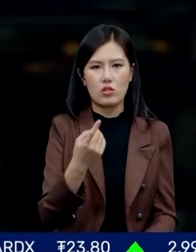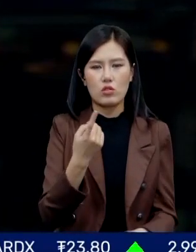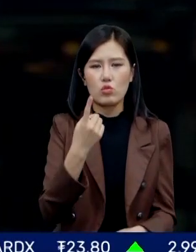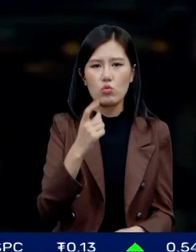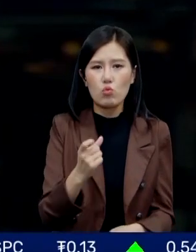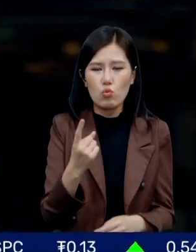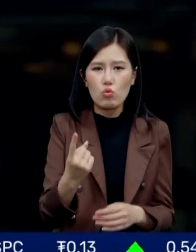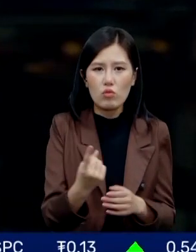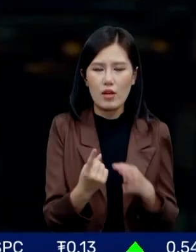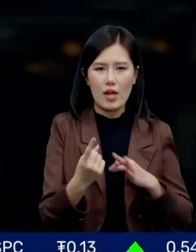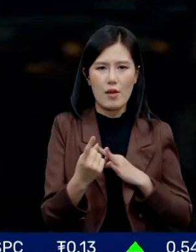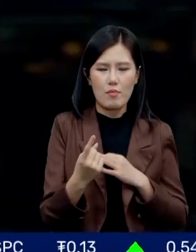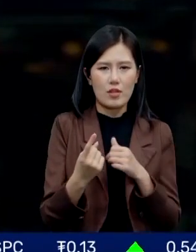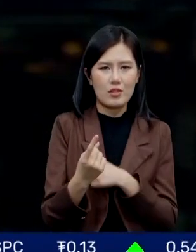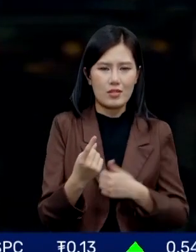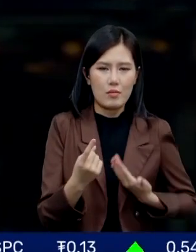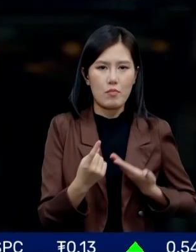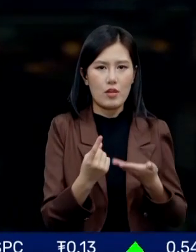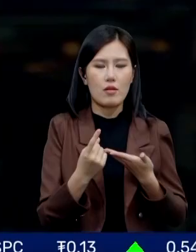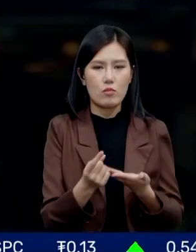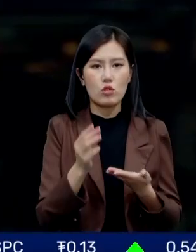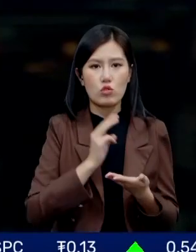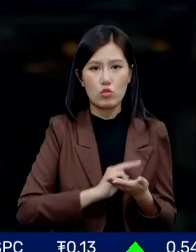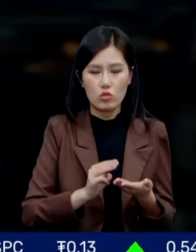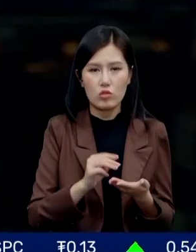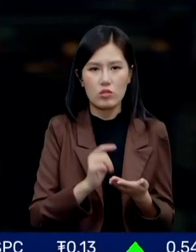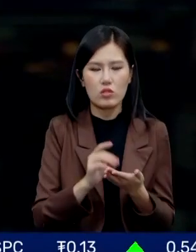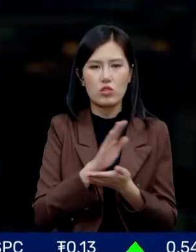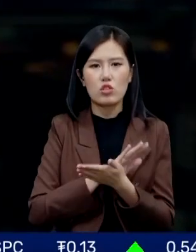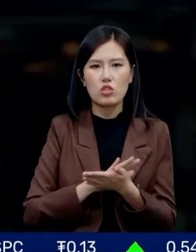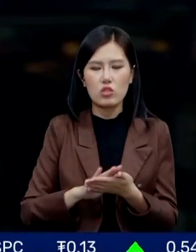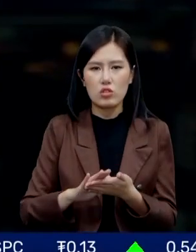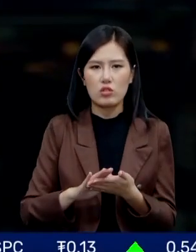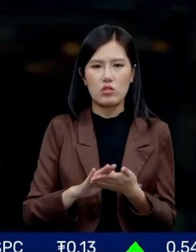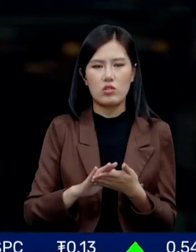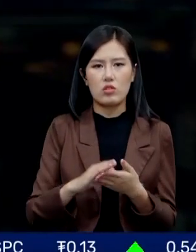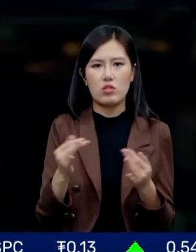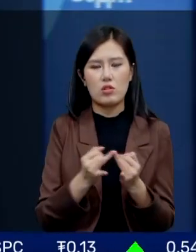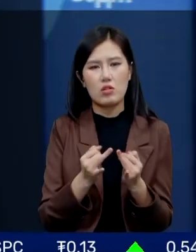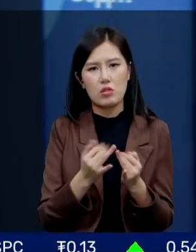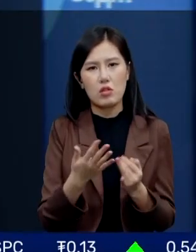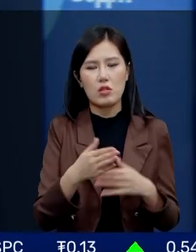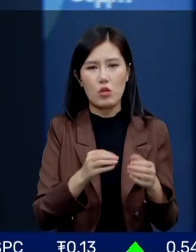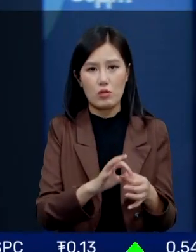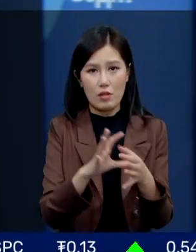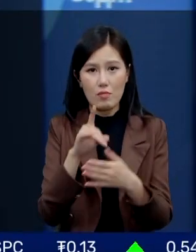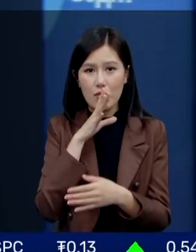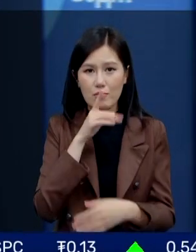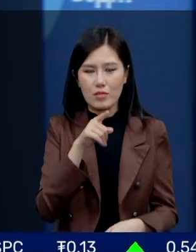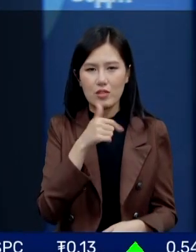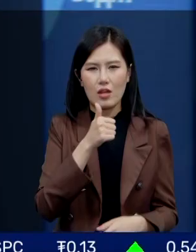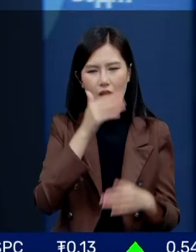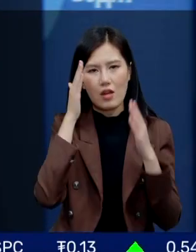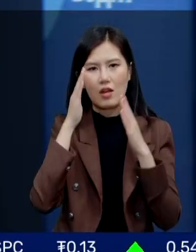сэтгэл ханамжтай хаппи үлдэх вэ гэдэг яг энэ дээр ерөнхийдөө бол шинээр гарч ирж байгаа онлайн шопод маш сайн хариуцлагатай энэ